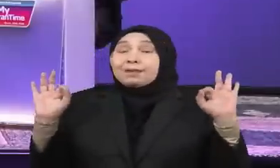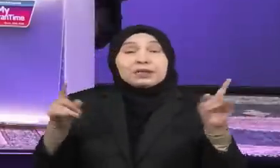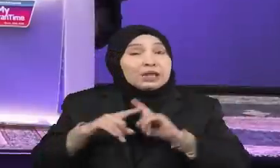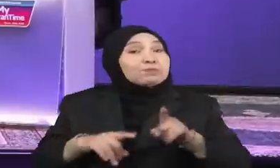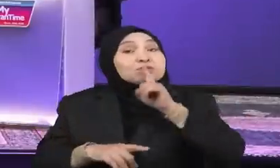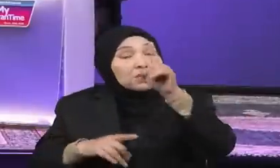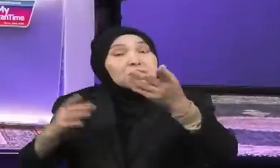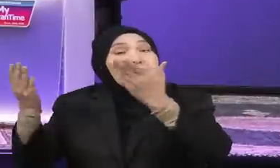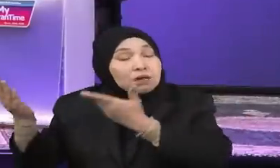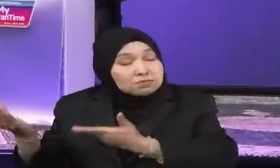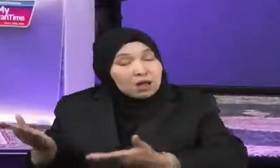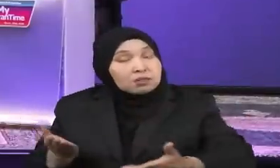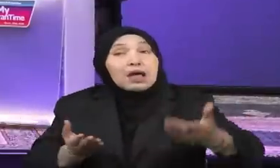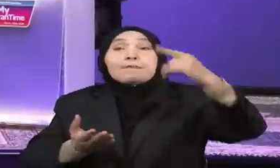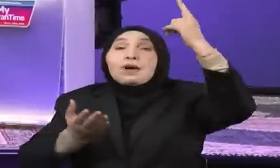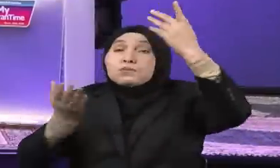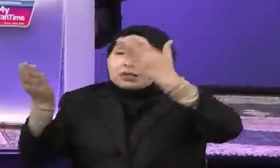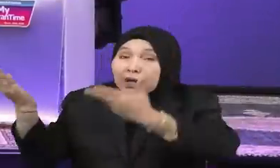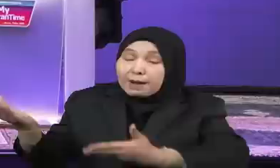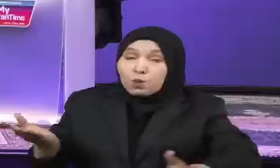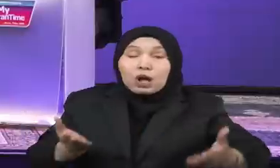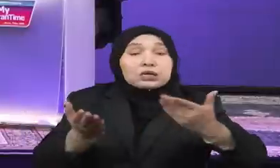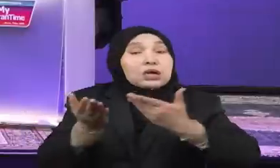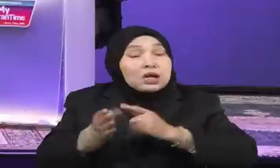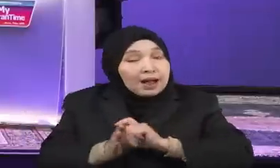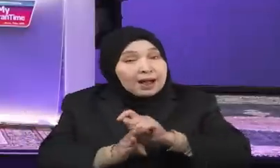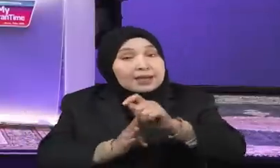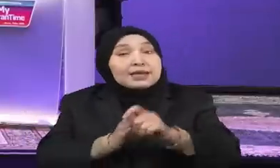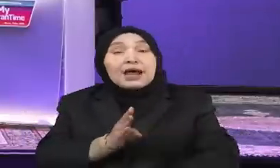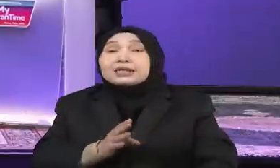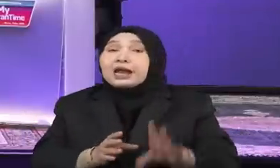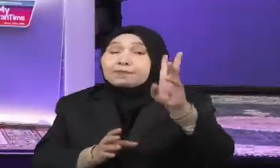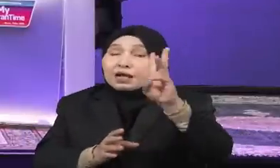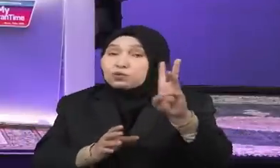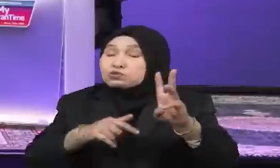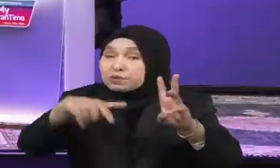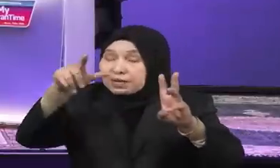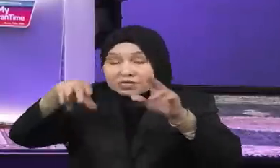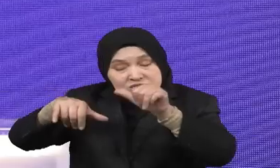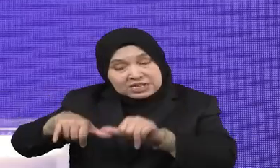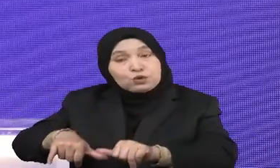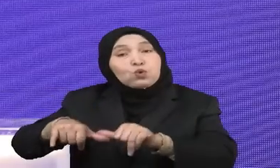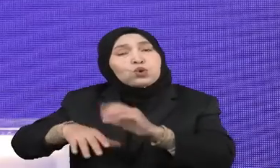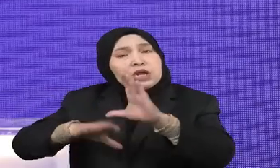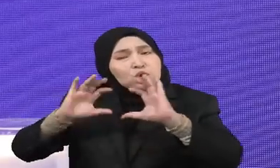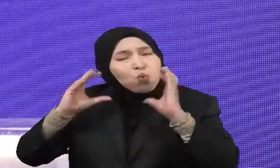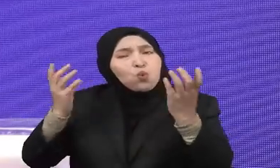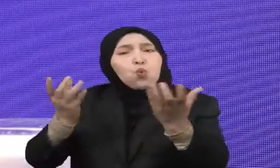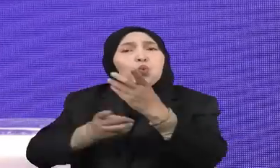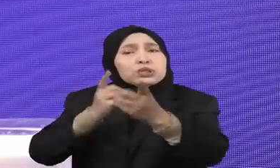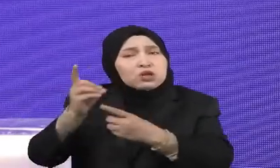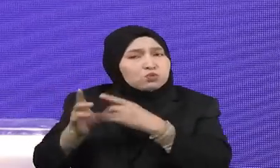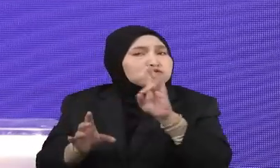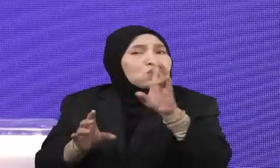Allah nak bawakan mereka ke akhirat ya 600 lebih Duduk dulu dekat dunia 70 Allah